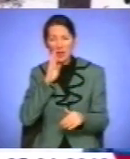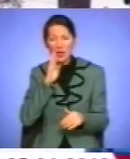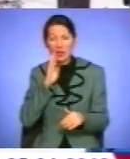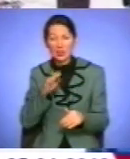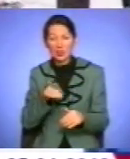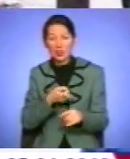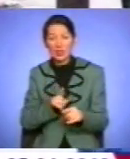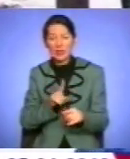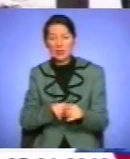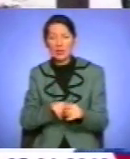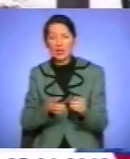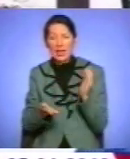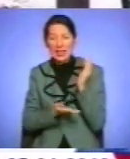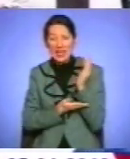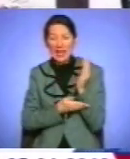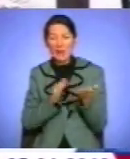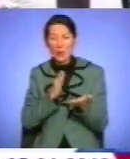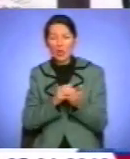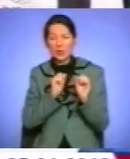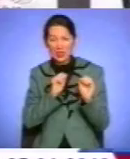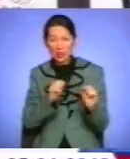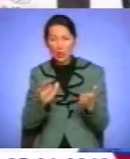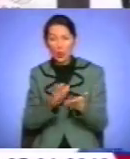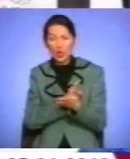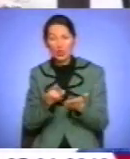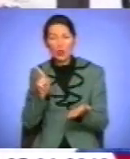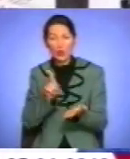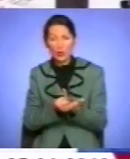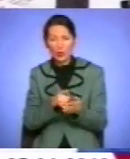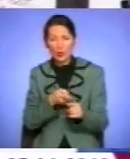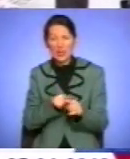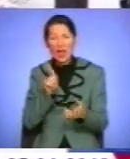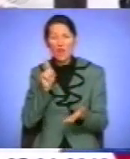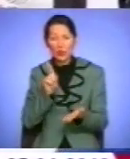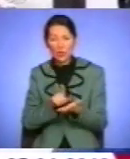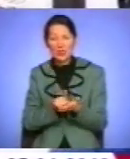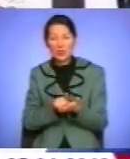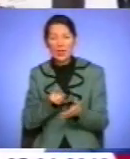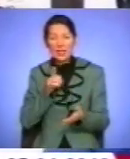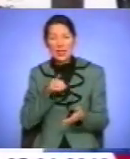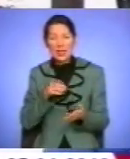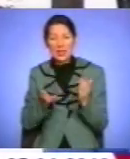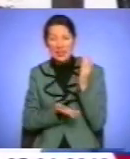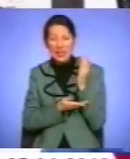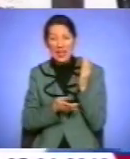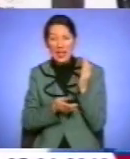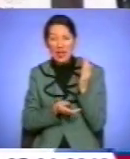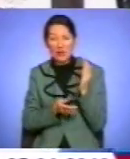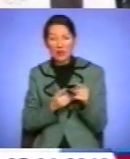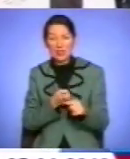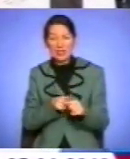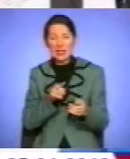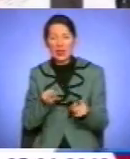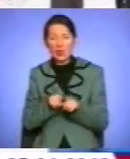вони носять захисну, очищувальну функцію. Це функціональне дерево, це як лісосмуга перед